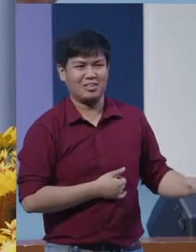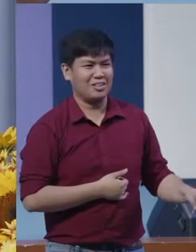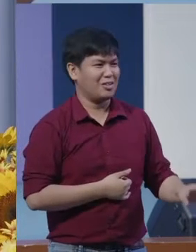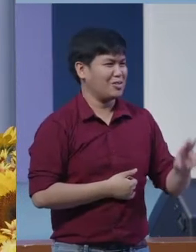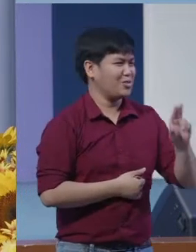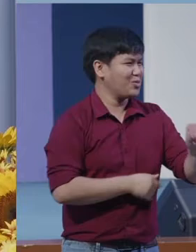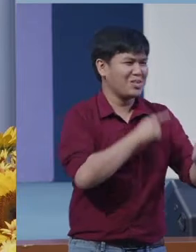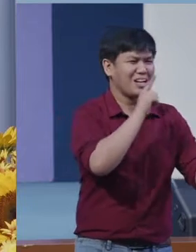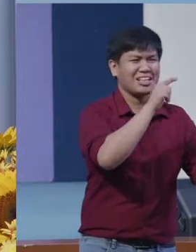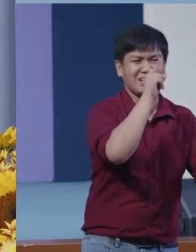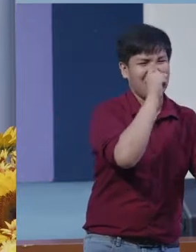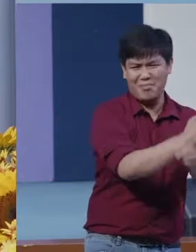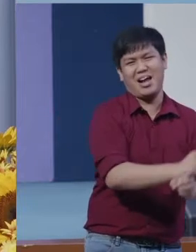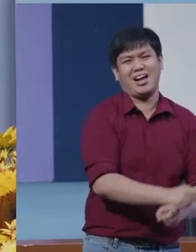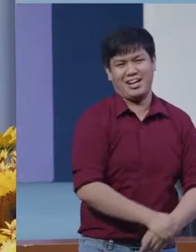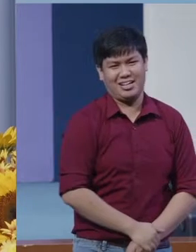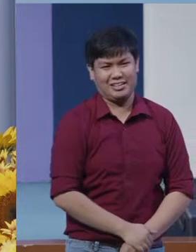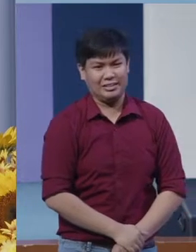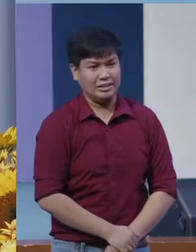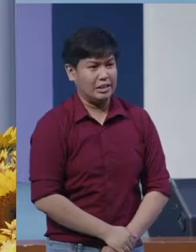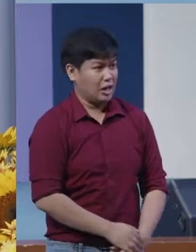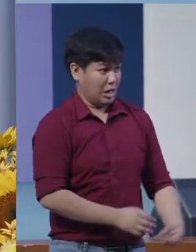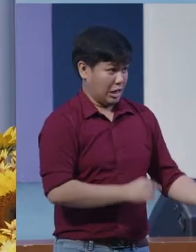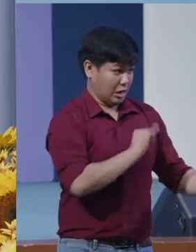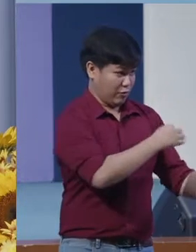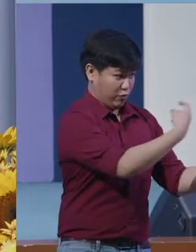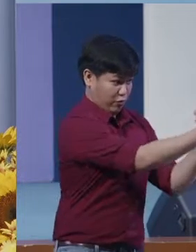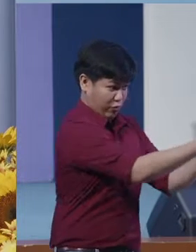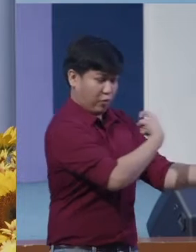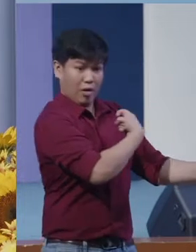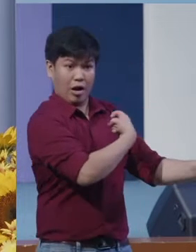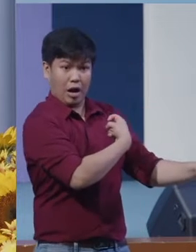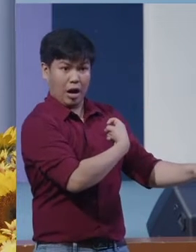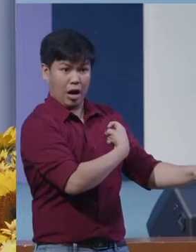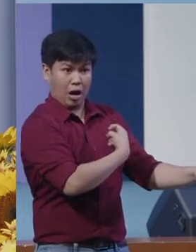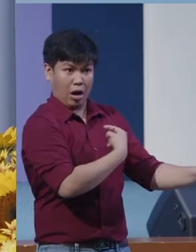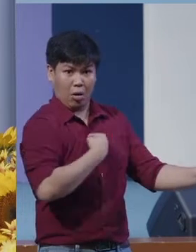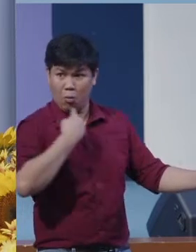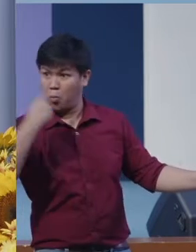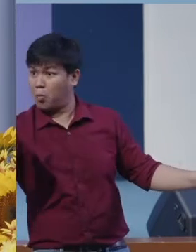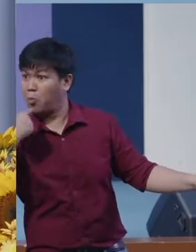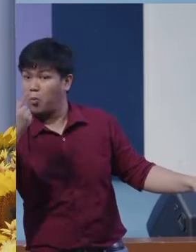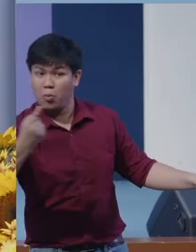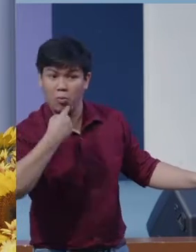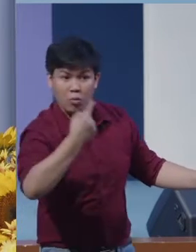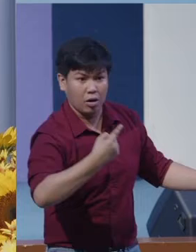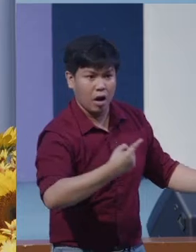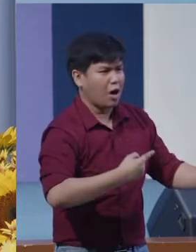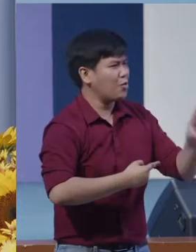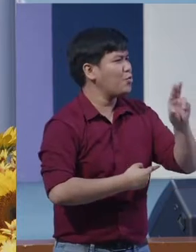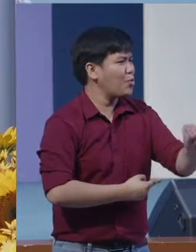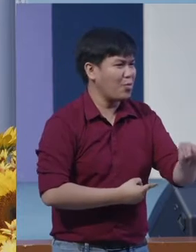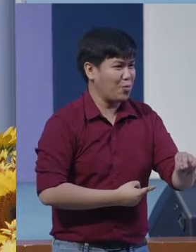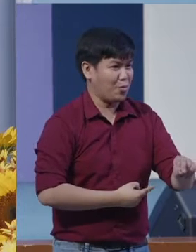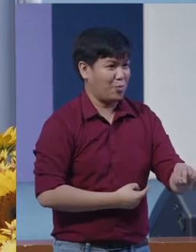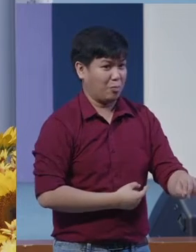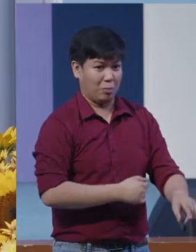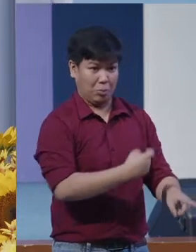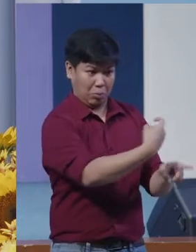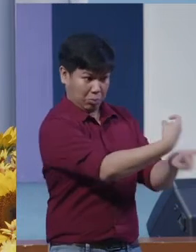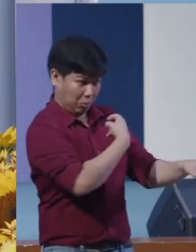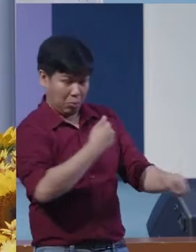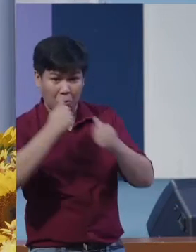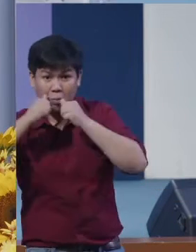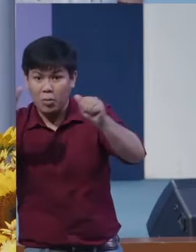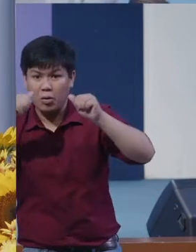Between you and him alone. Hindi nyo sasabihin sa pastor. Hindi nyo sasabihin sa elder. Hindi nyo